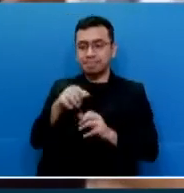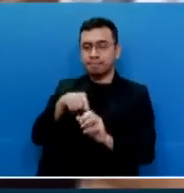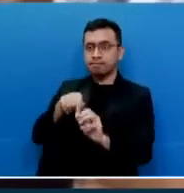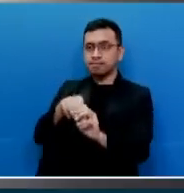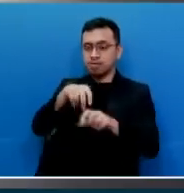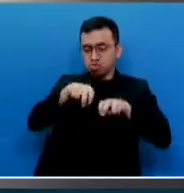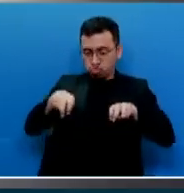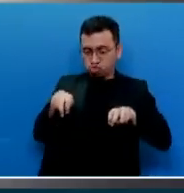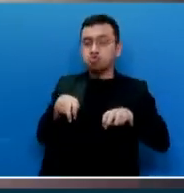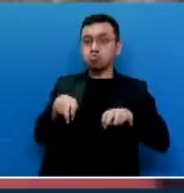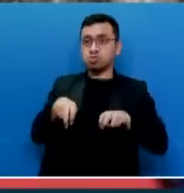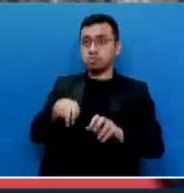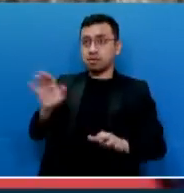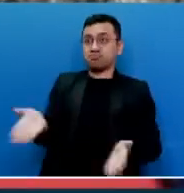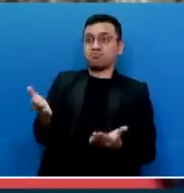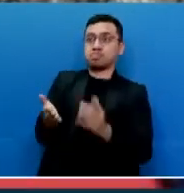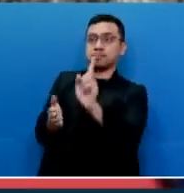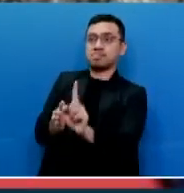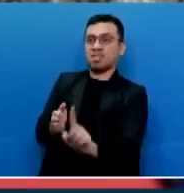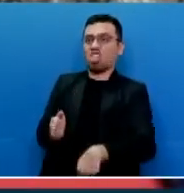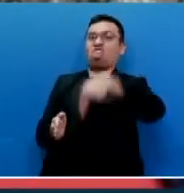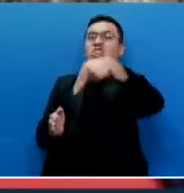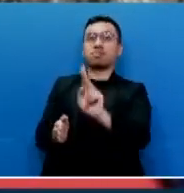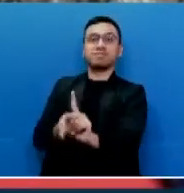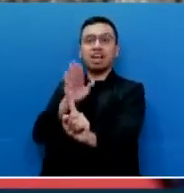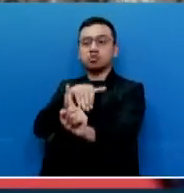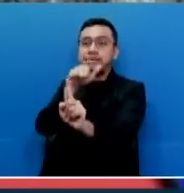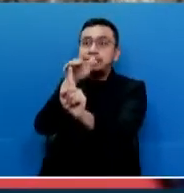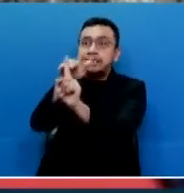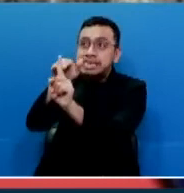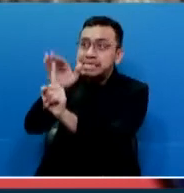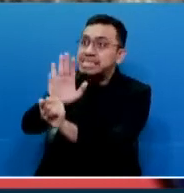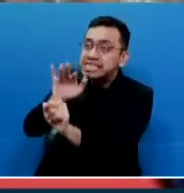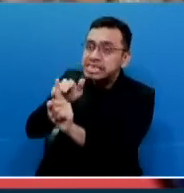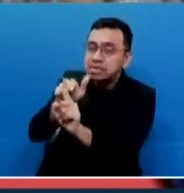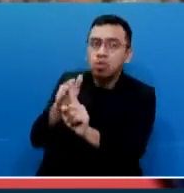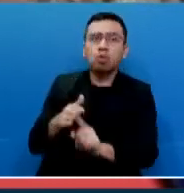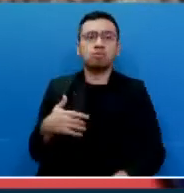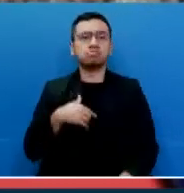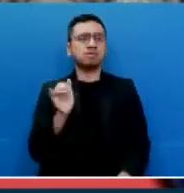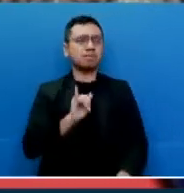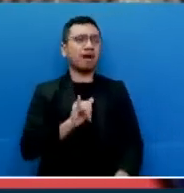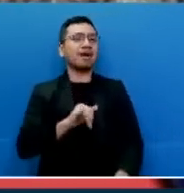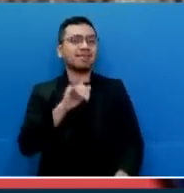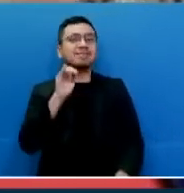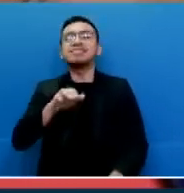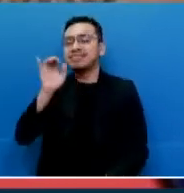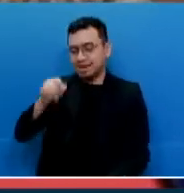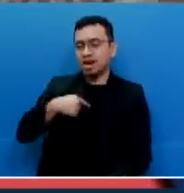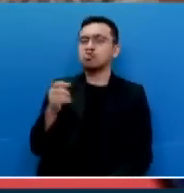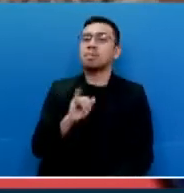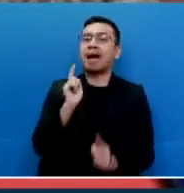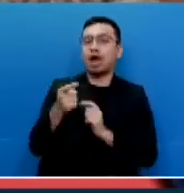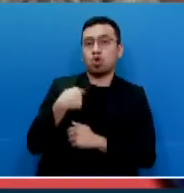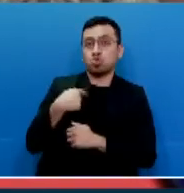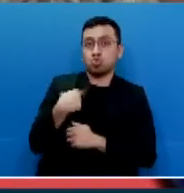betul kalau kalaupun saya di situ saya pasti akan mengingatkan Mas Gibran karena ee perilaku yang sedemikian rupa tidak